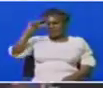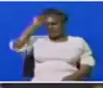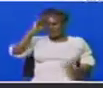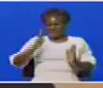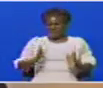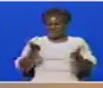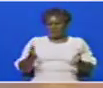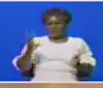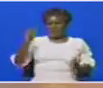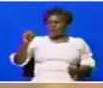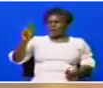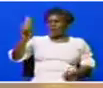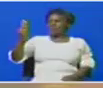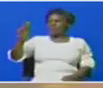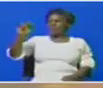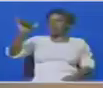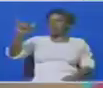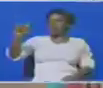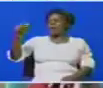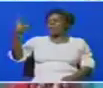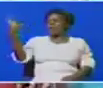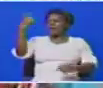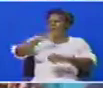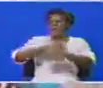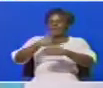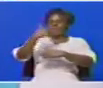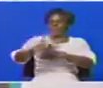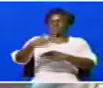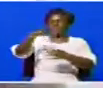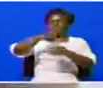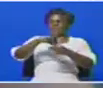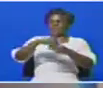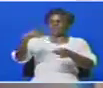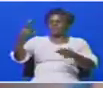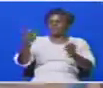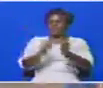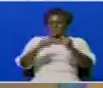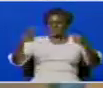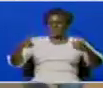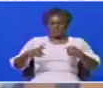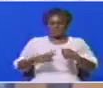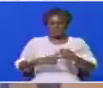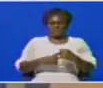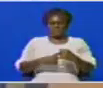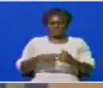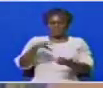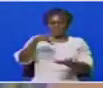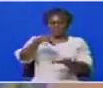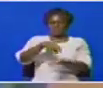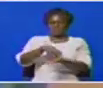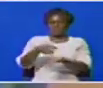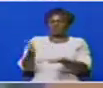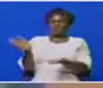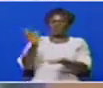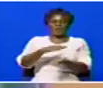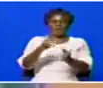wa kaunti hii bwana Peter Munya. Na siku moja baada ya uchaguzi wa mwaka 2017, inaonekana hali imerejea kuwa